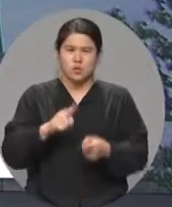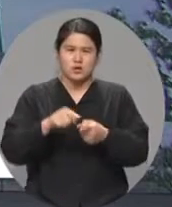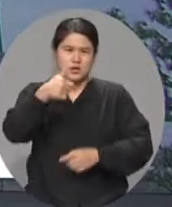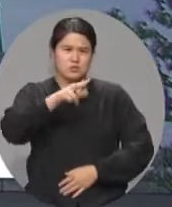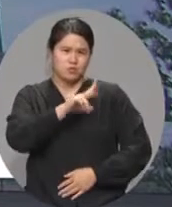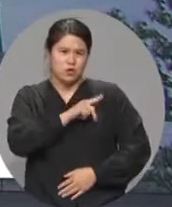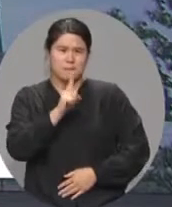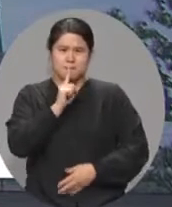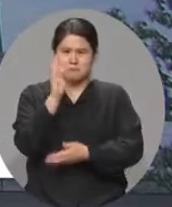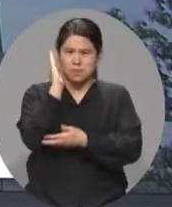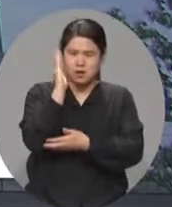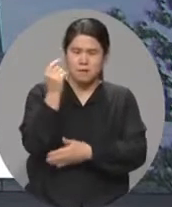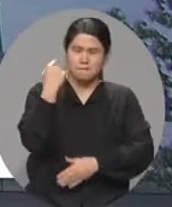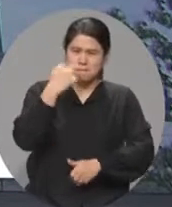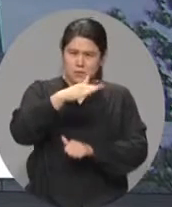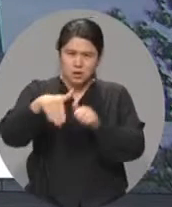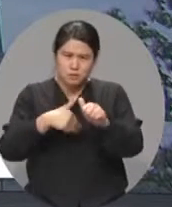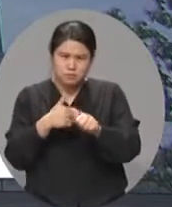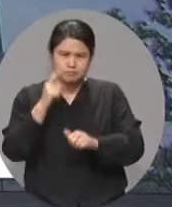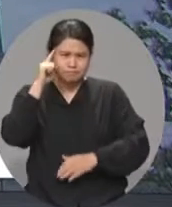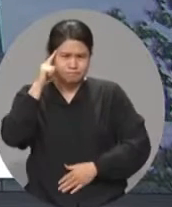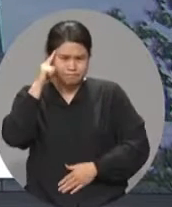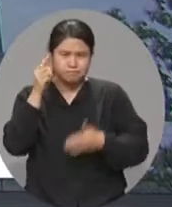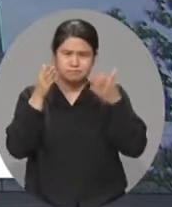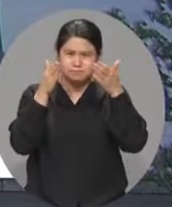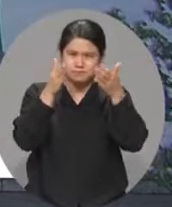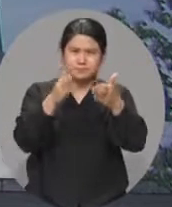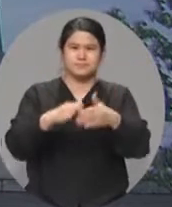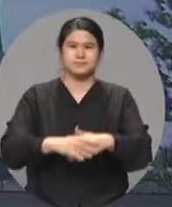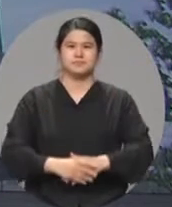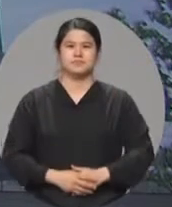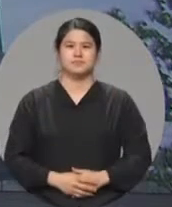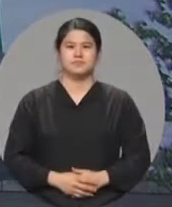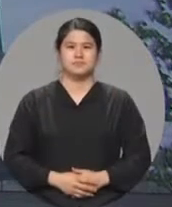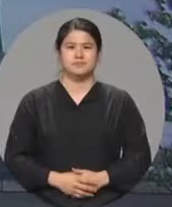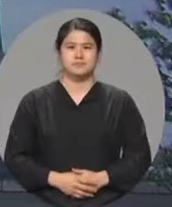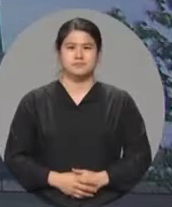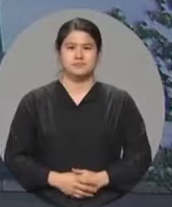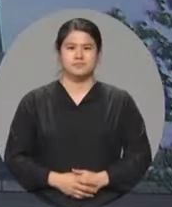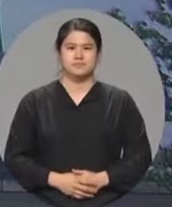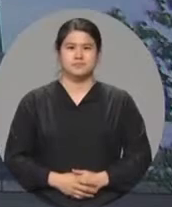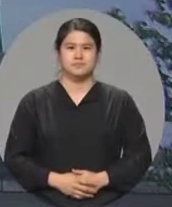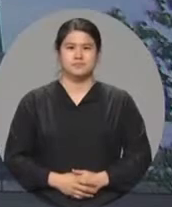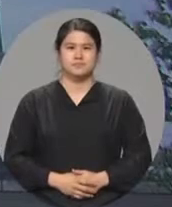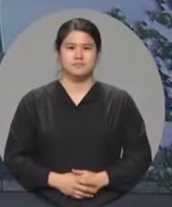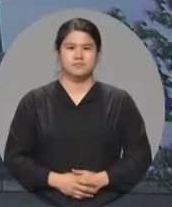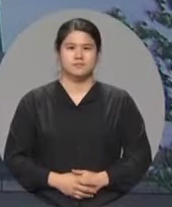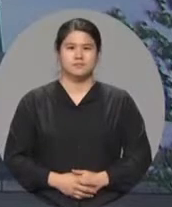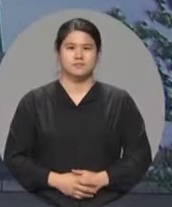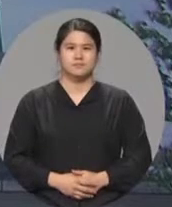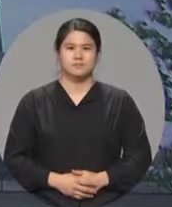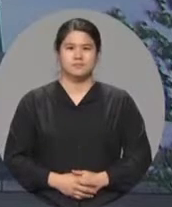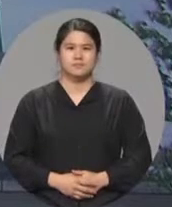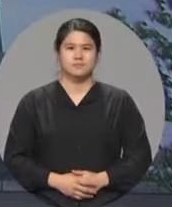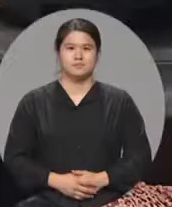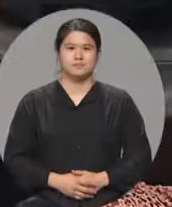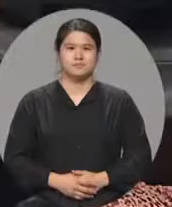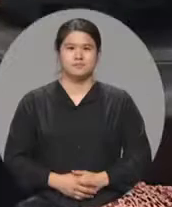의원의 발언에 배경과 의도에 촉각을 곤두세우고 있습니다. 정태우 기자입니다.